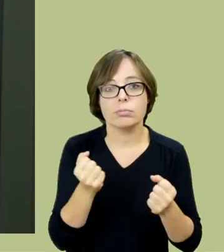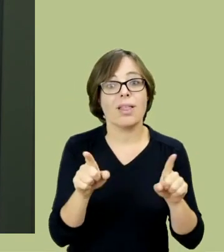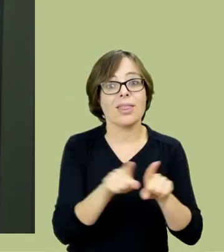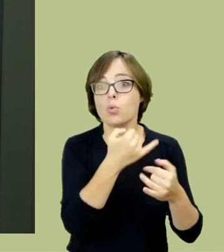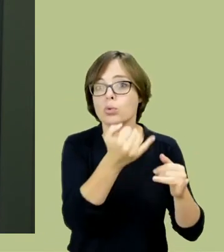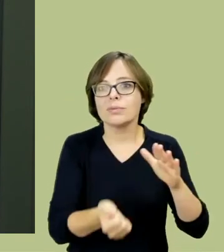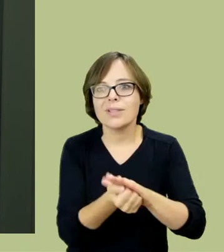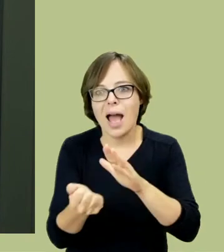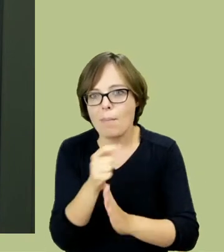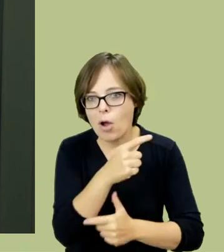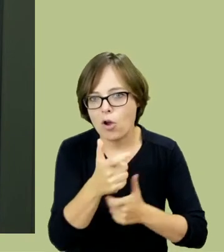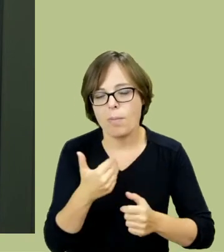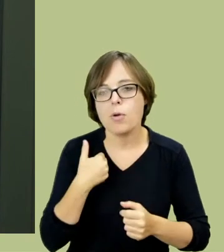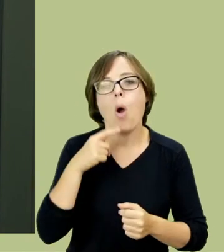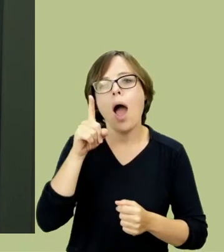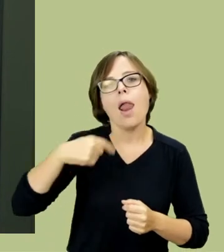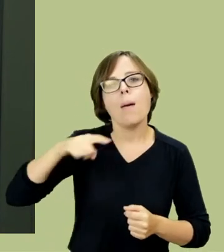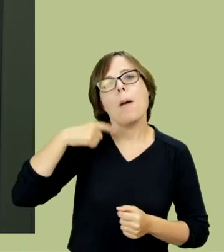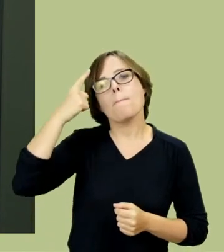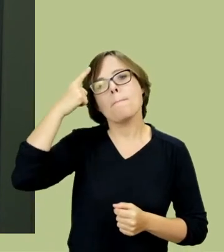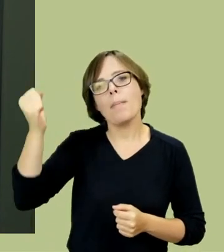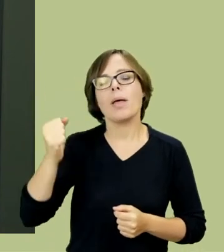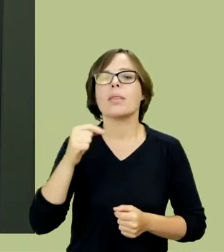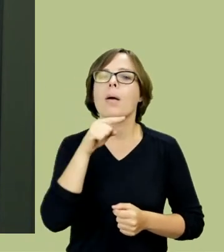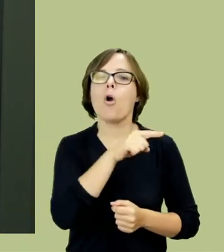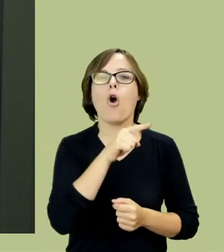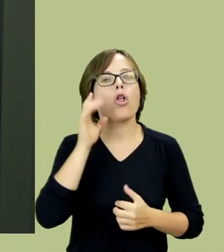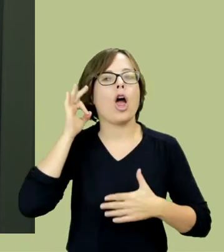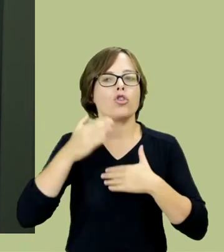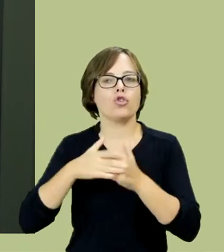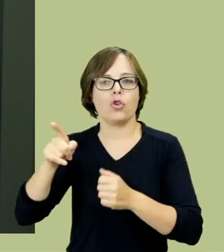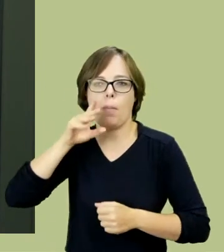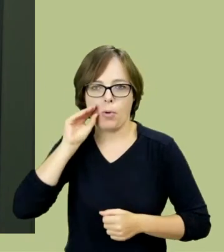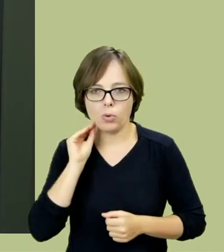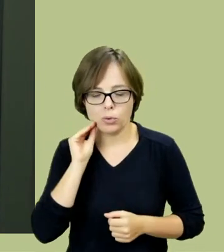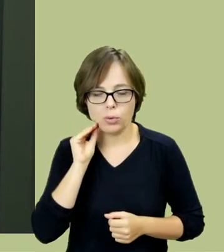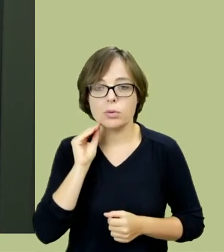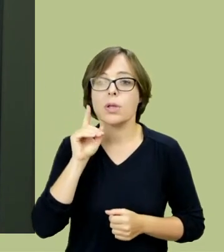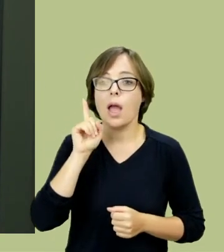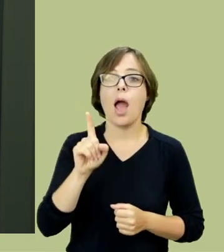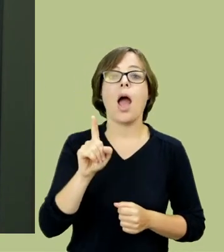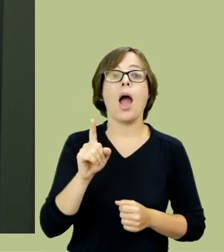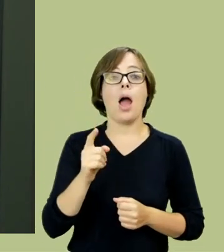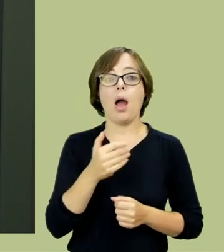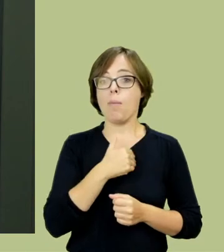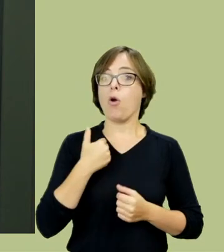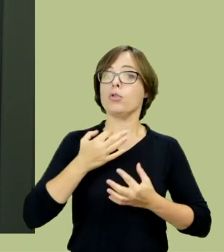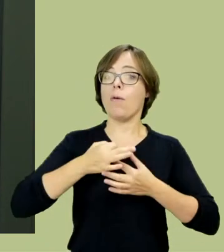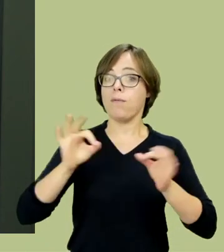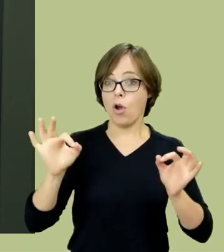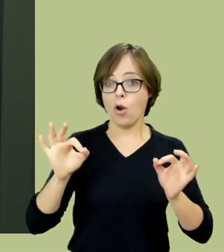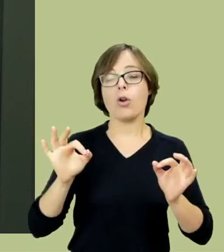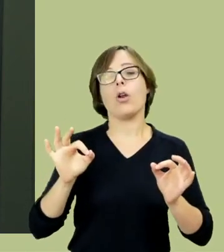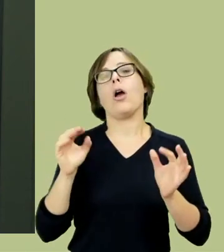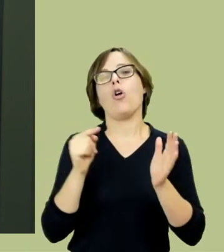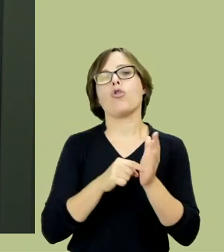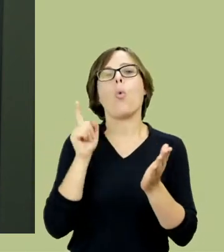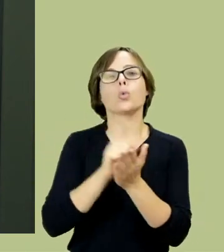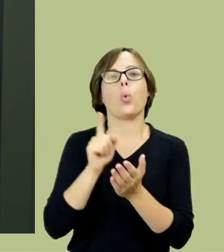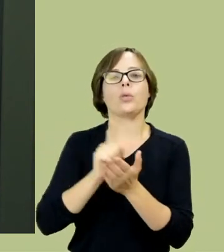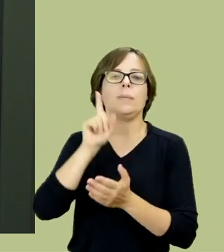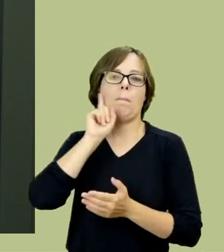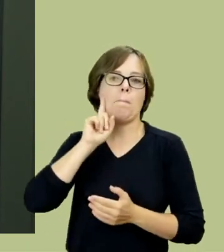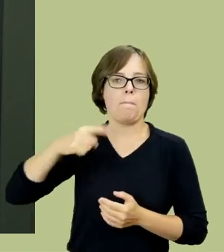przede wszystkim jako żonę marszałka Piłsudskiego, a odzyskanie wolności kraju jako sukces mężczyzn. Czas